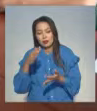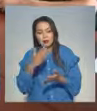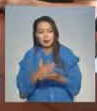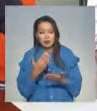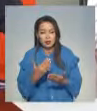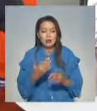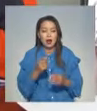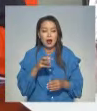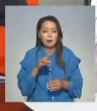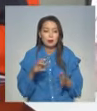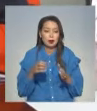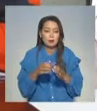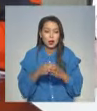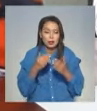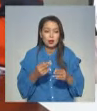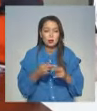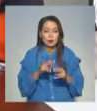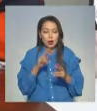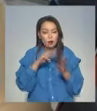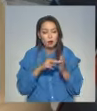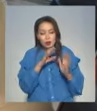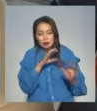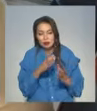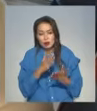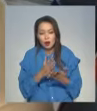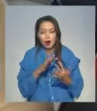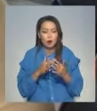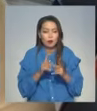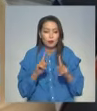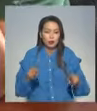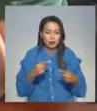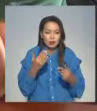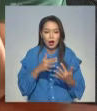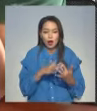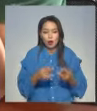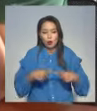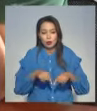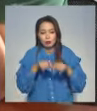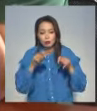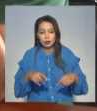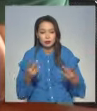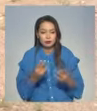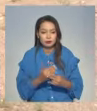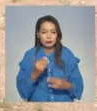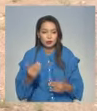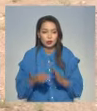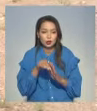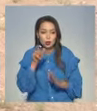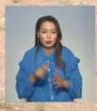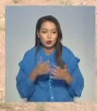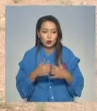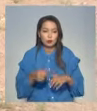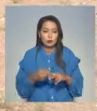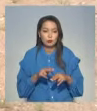Аманат партиясының бағдарламасында қарастырылған. Тұрғындар ауылда тұрақтап қалу үшін ауылдық округтер ашу керек дейді депутаттар. Менің ойымша бұл